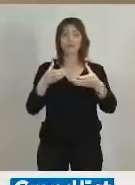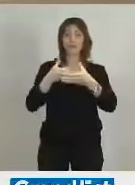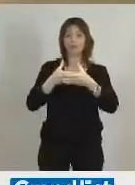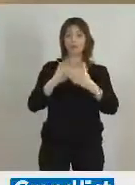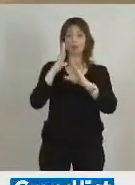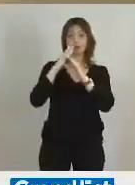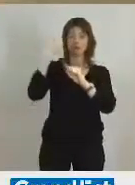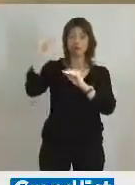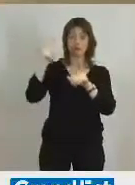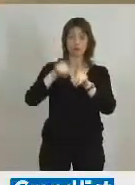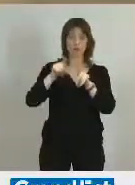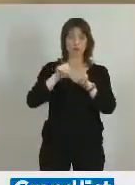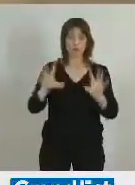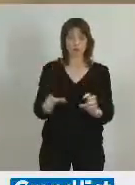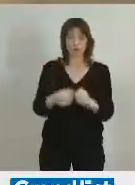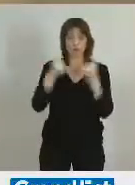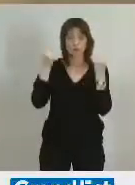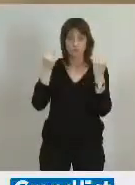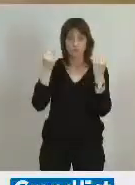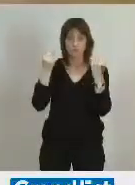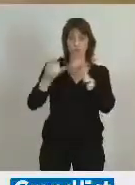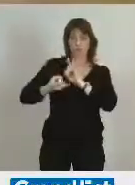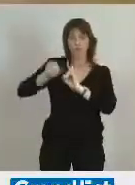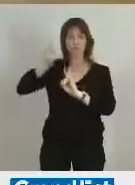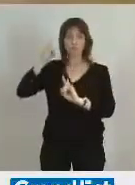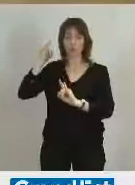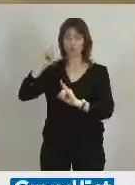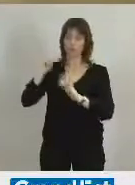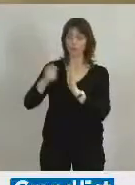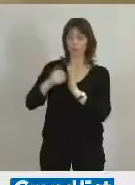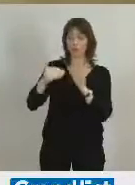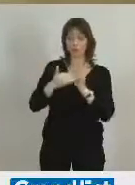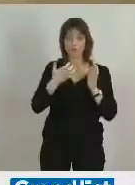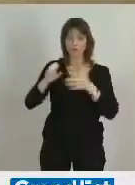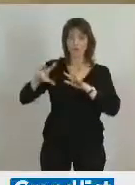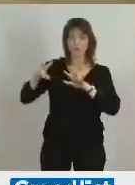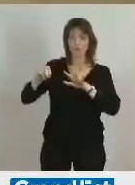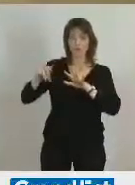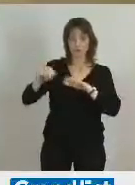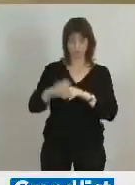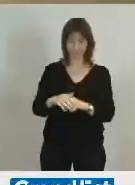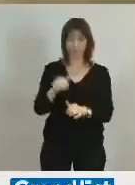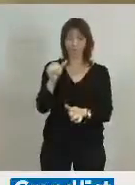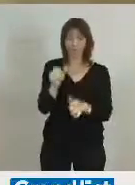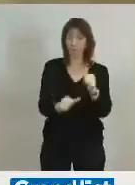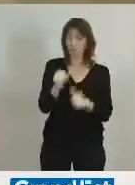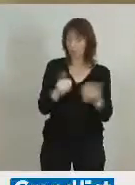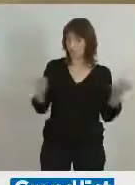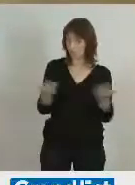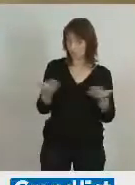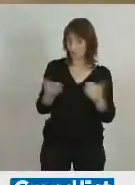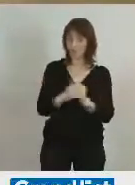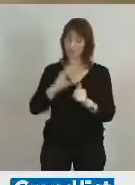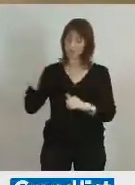des régions depuis les lois de décentralisation du début des années 80. L'enjeu est de permettre à chacun de suivre